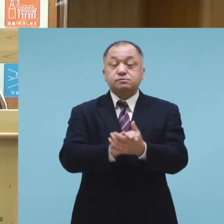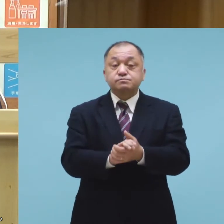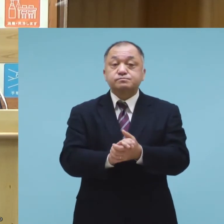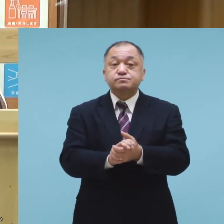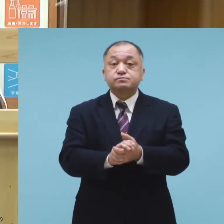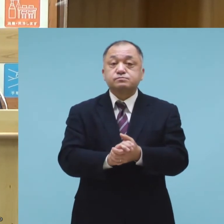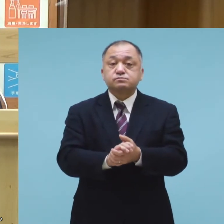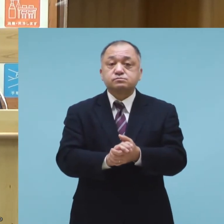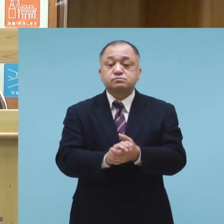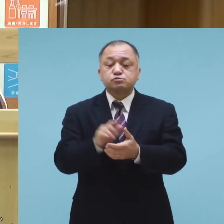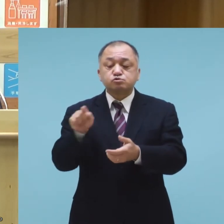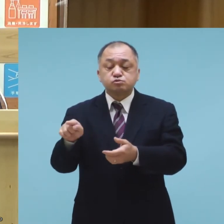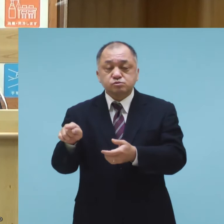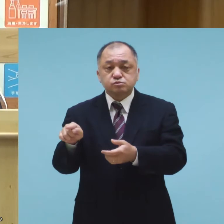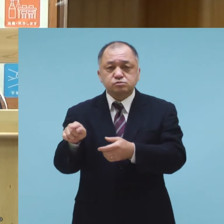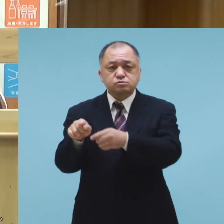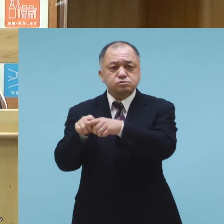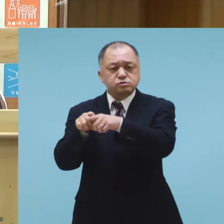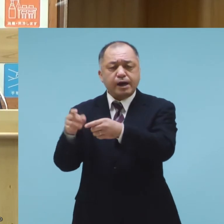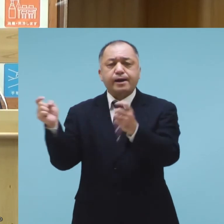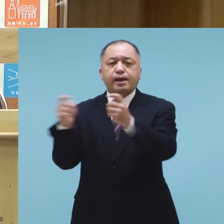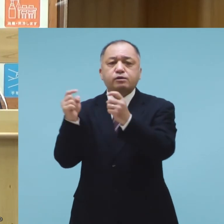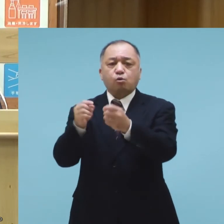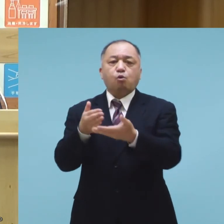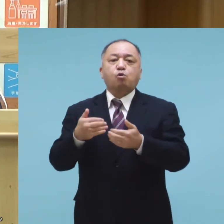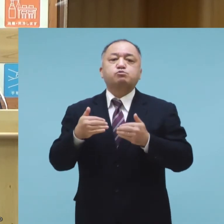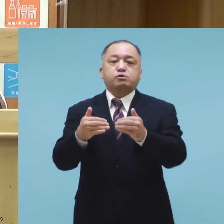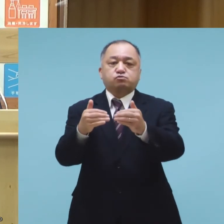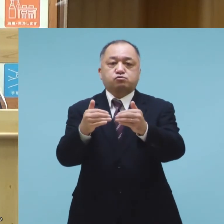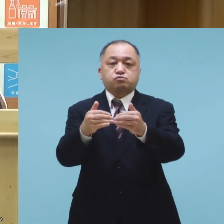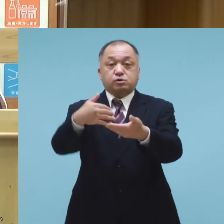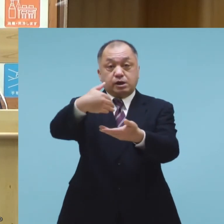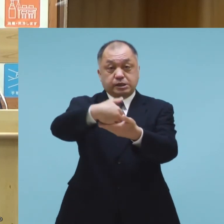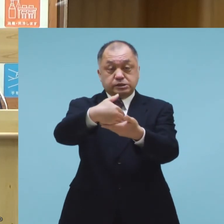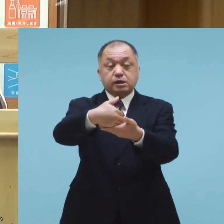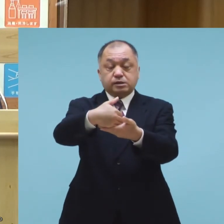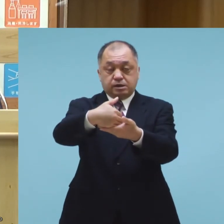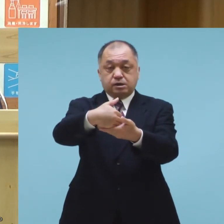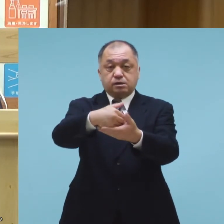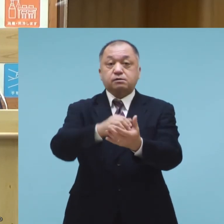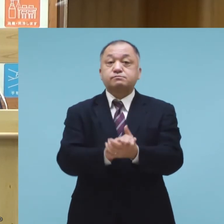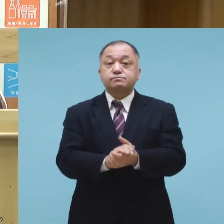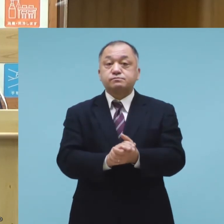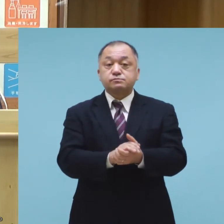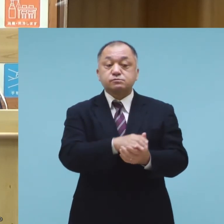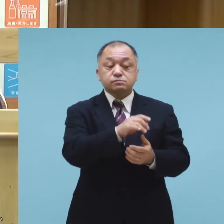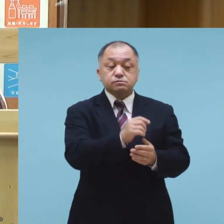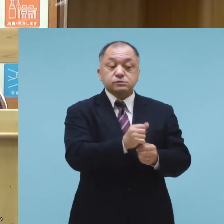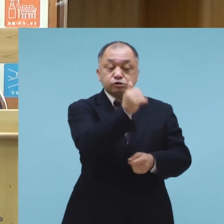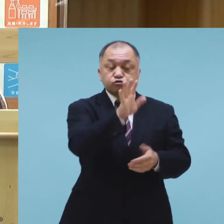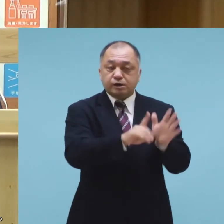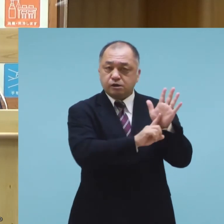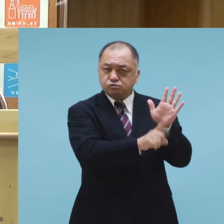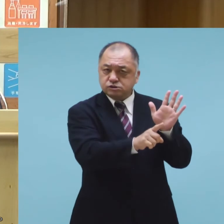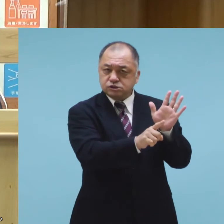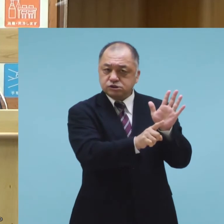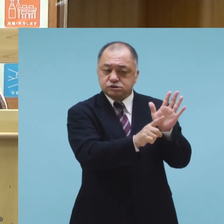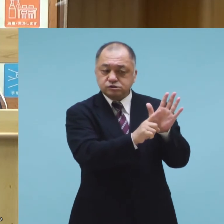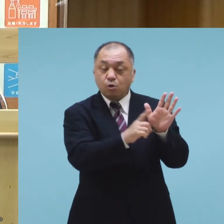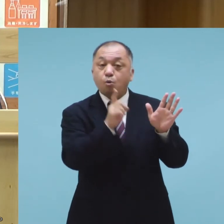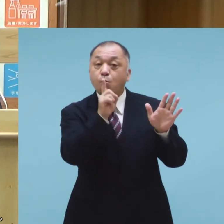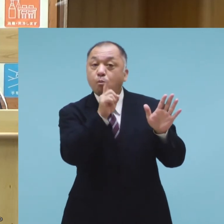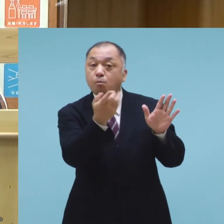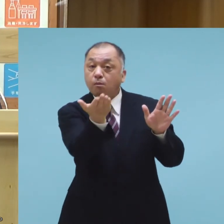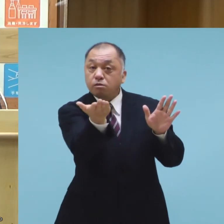あ、これまでは、まあ、まん延防止の検討を進めるという話だったと思うんですけども、今回その緊急事態措置にも言及されたという